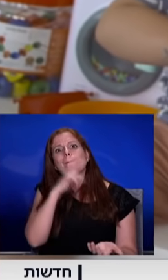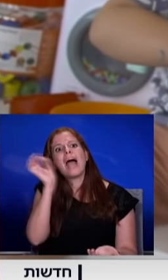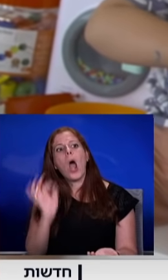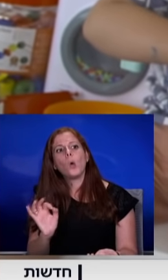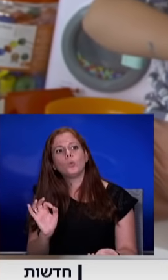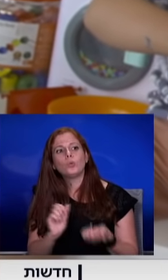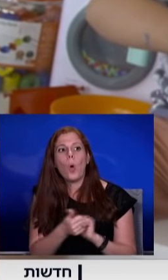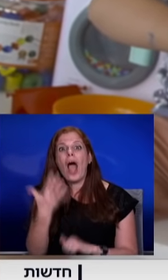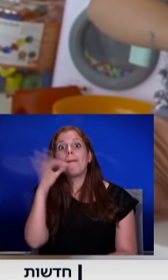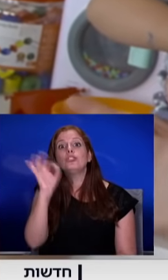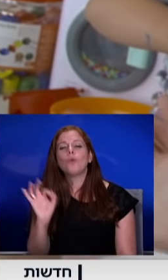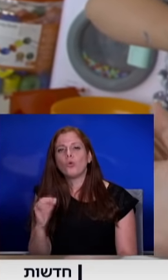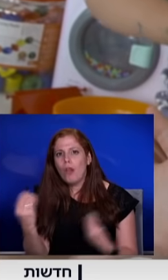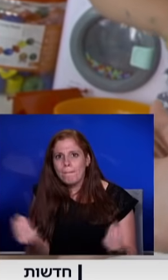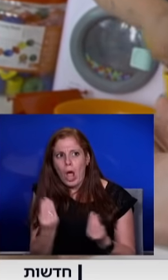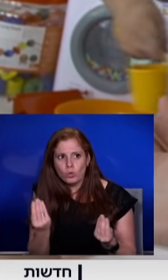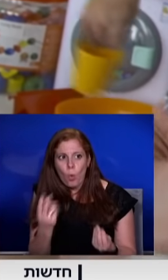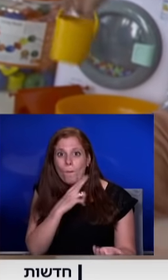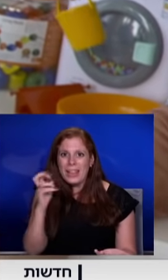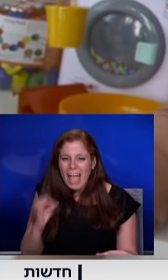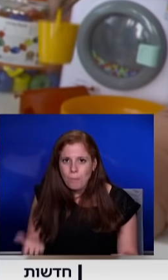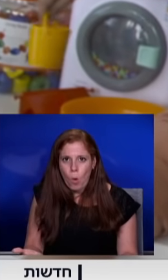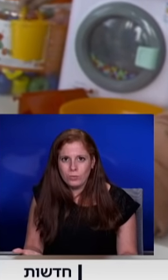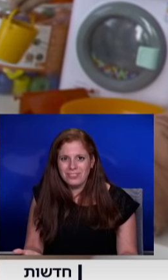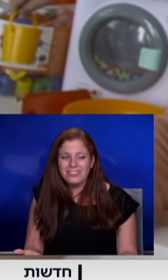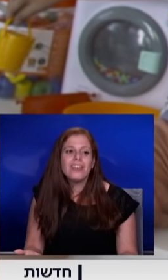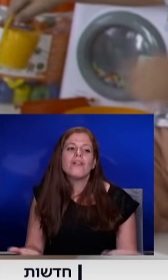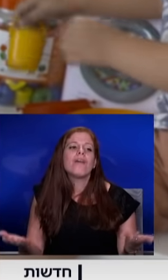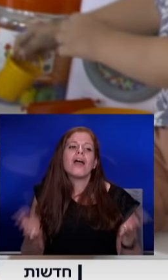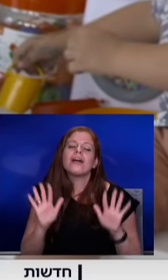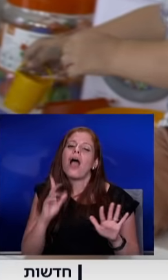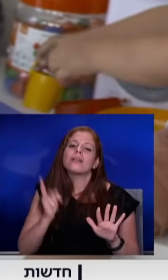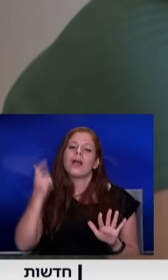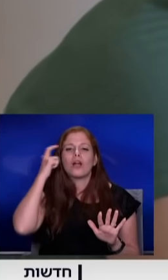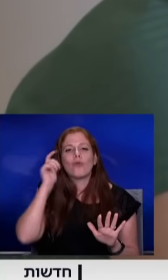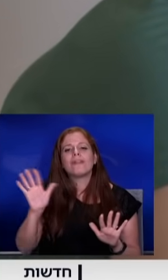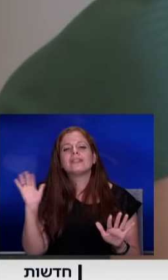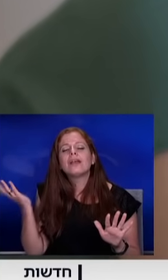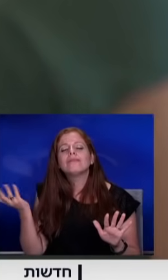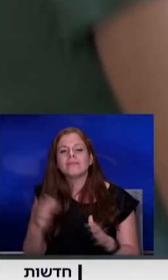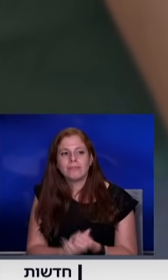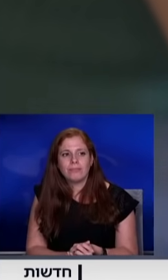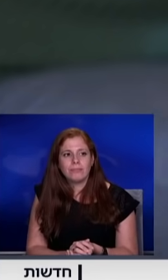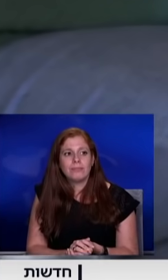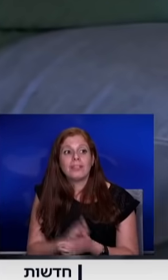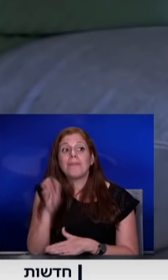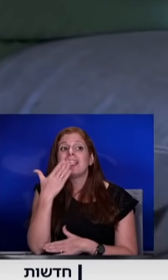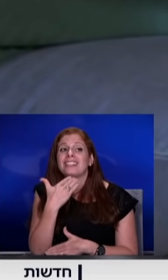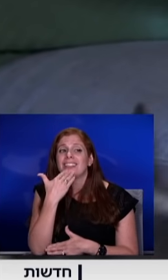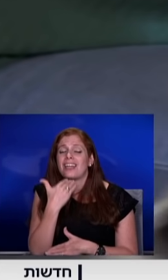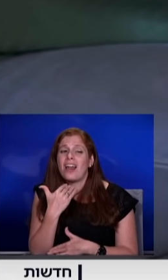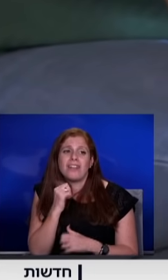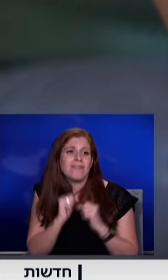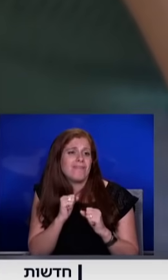או 50% של משהו, הוא 200%. וככה צריך לחשוב על זה. מדינת ישראל נהגה בצורה